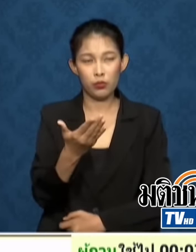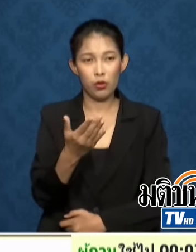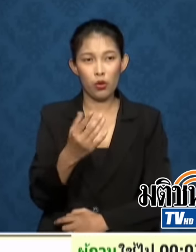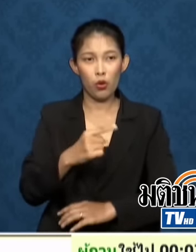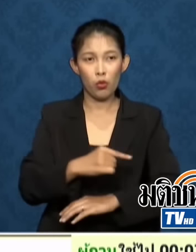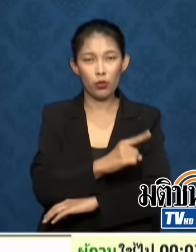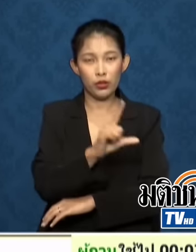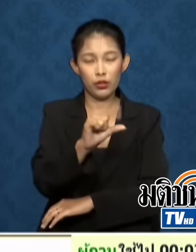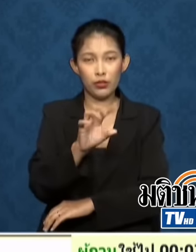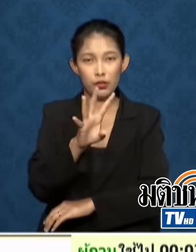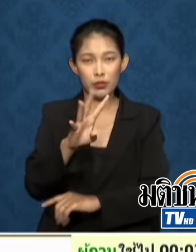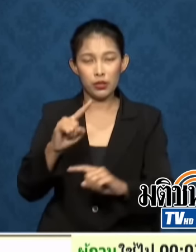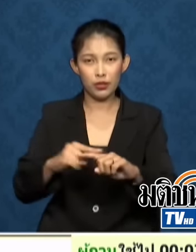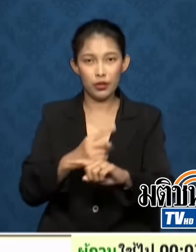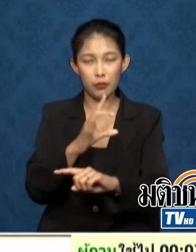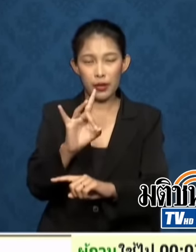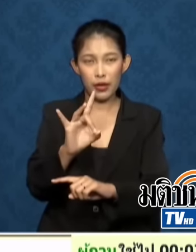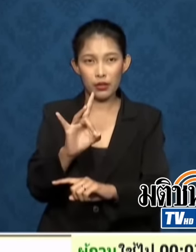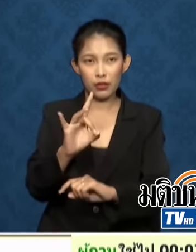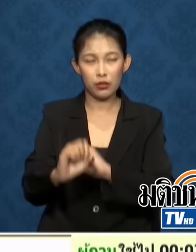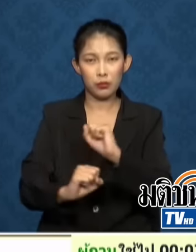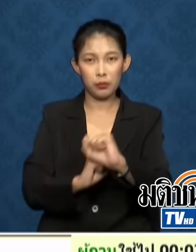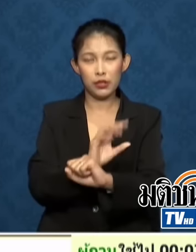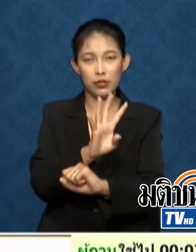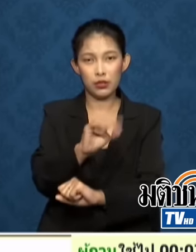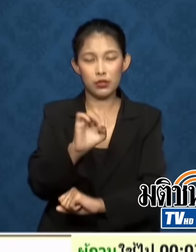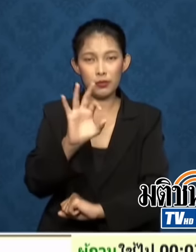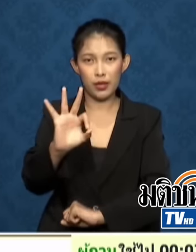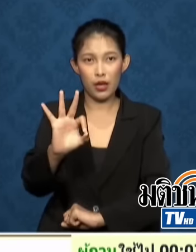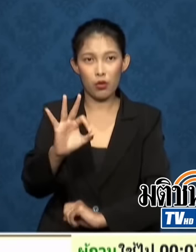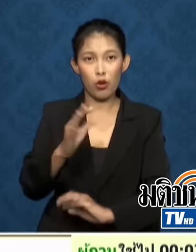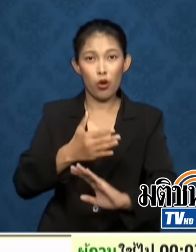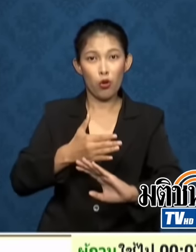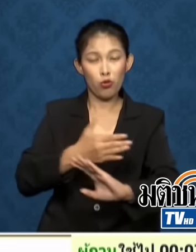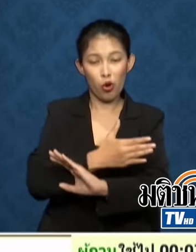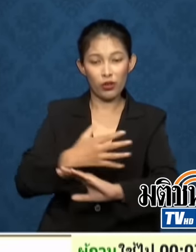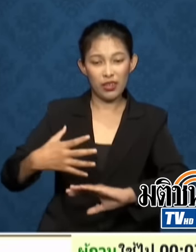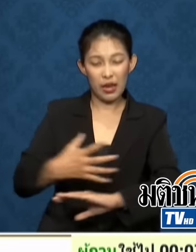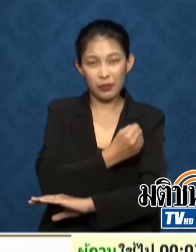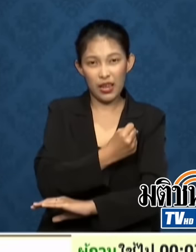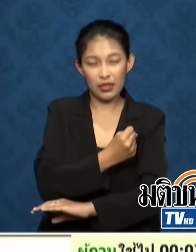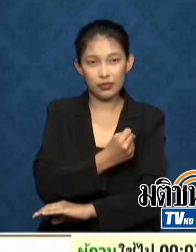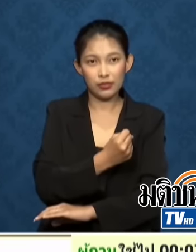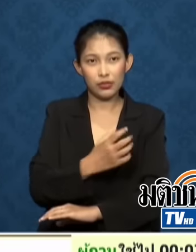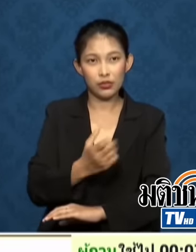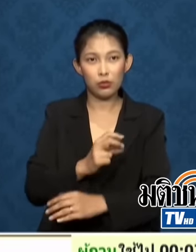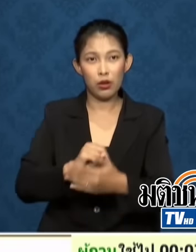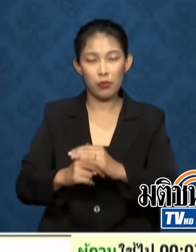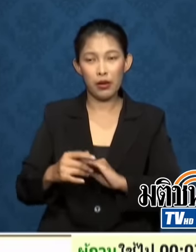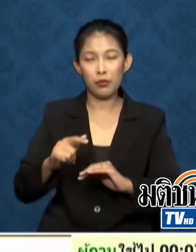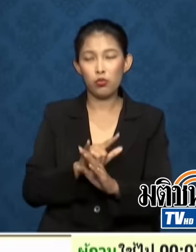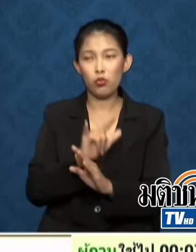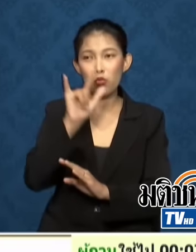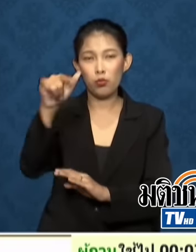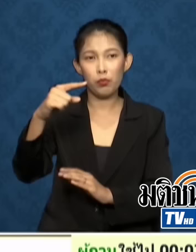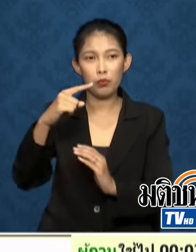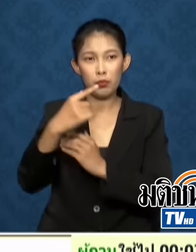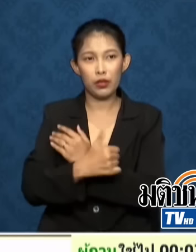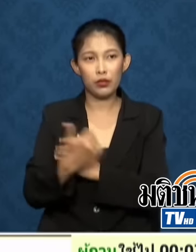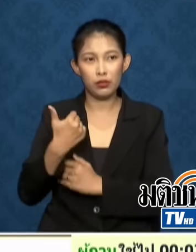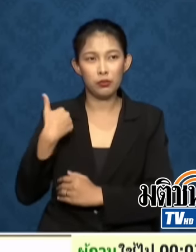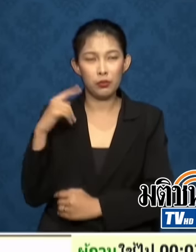ที่24สิงหาคม49ก่อนท่านจะถูกยึดอำนาจแล้วก็ท่านก็ไปอยู่เมืองนอกกลับมาเมืองไทยนิดเดียว